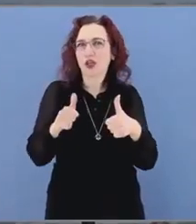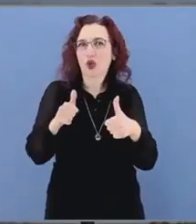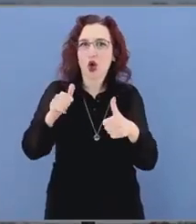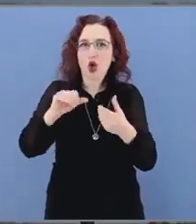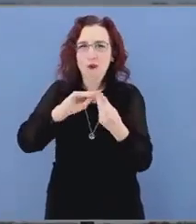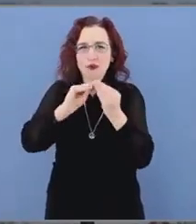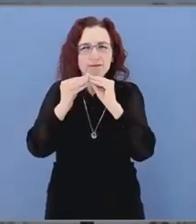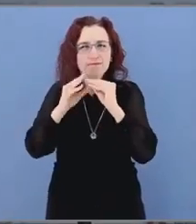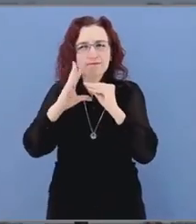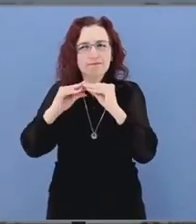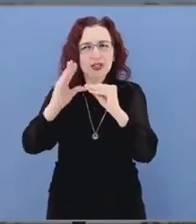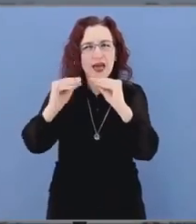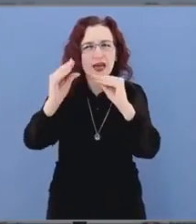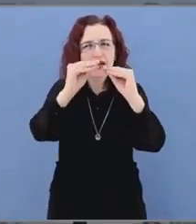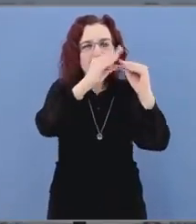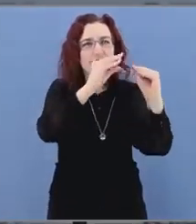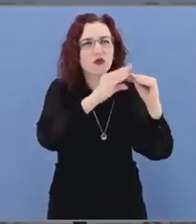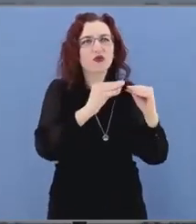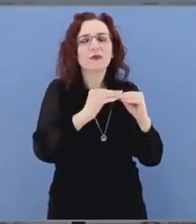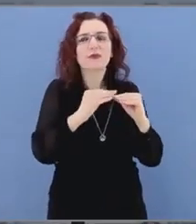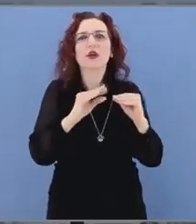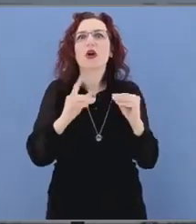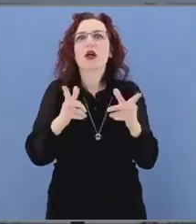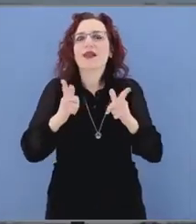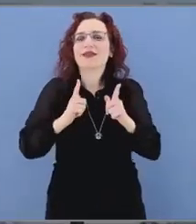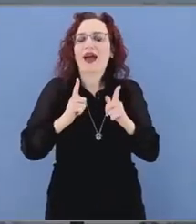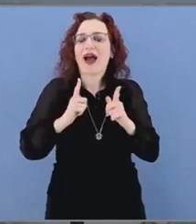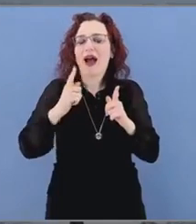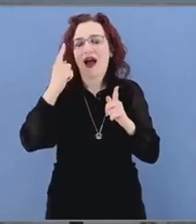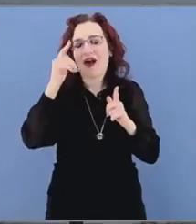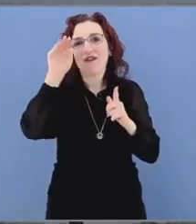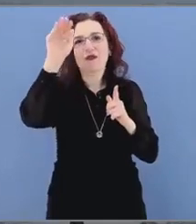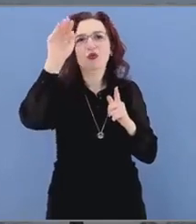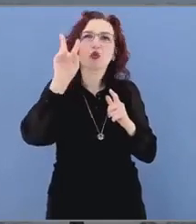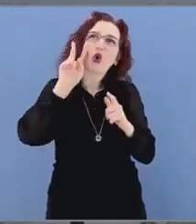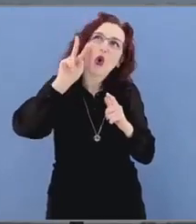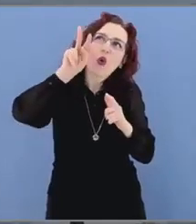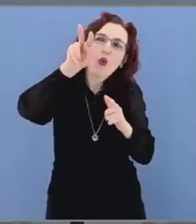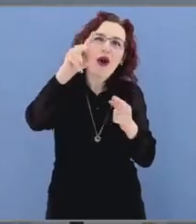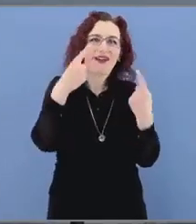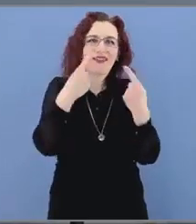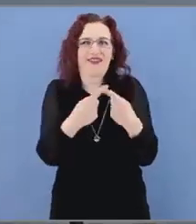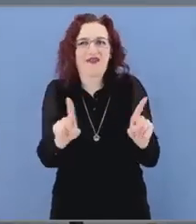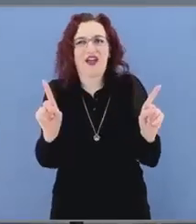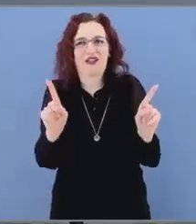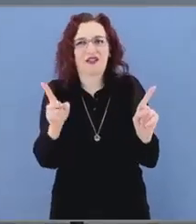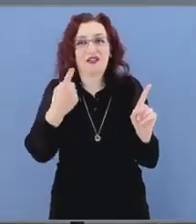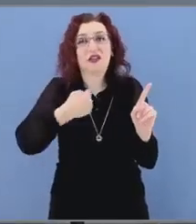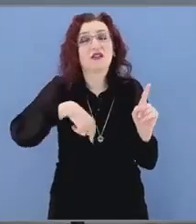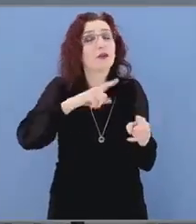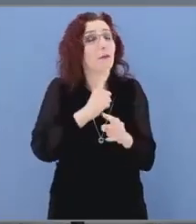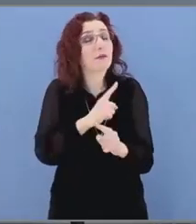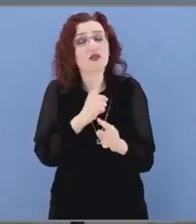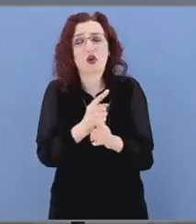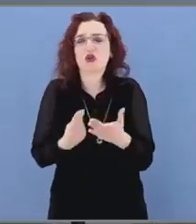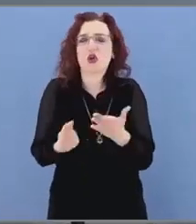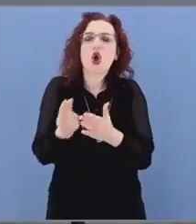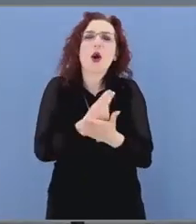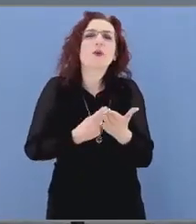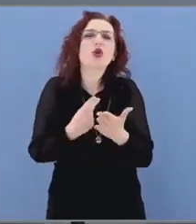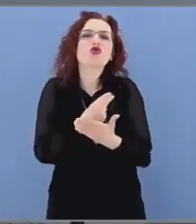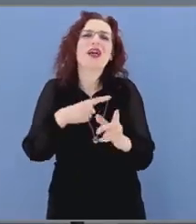futuro in maniera diversa. Noi abbiamo bisogno di progetti positivi in questo momento. Abbiamo bisogno di